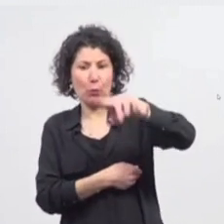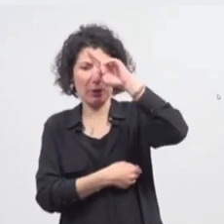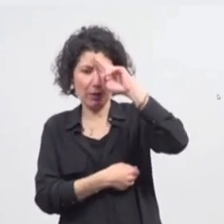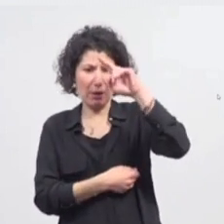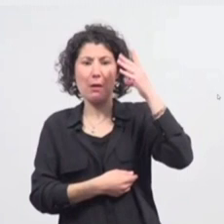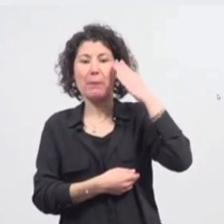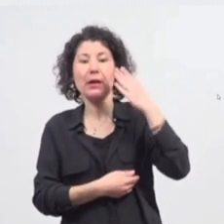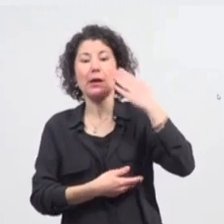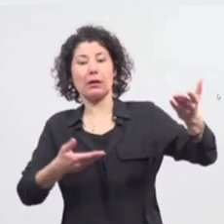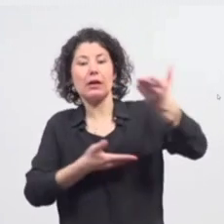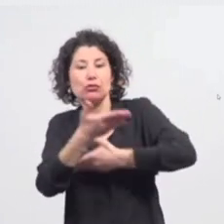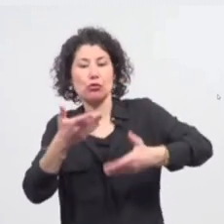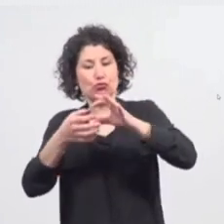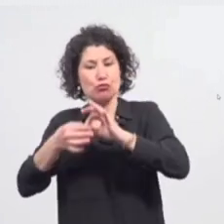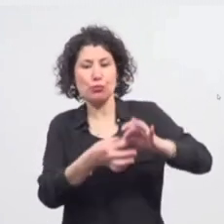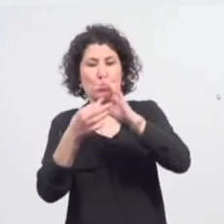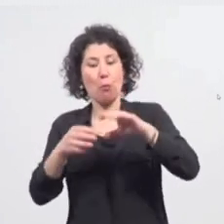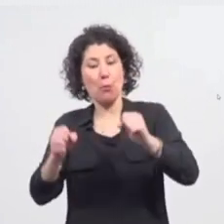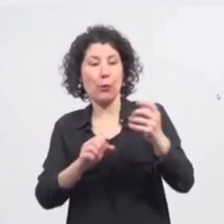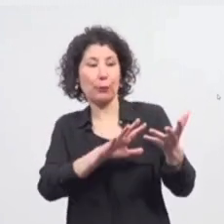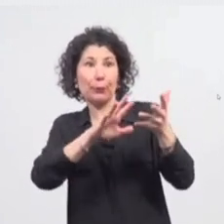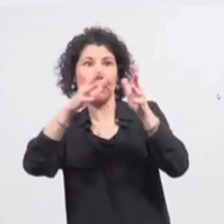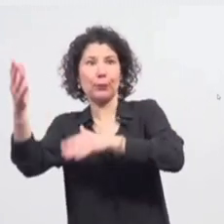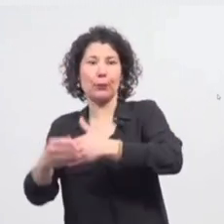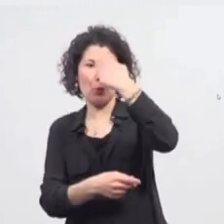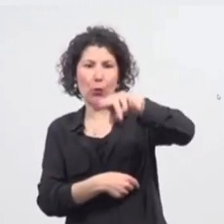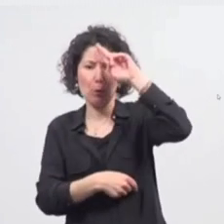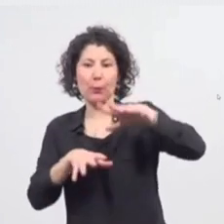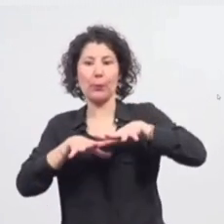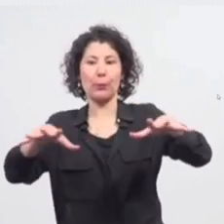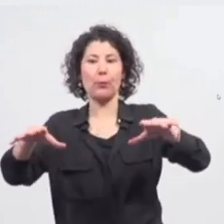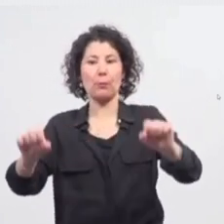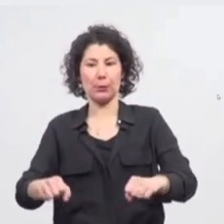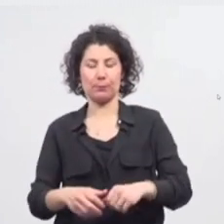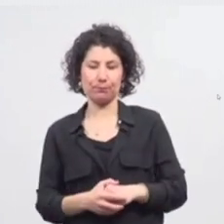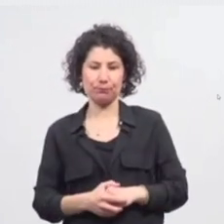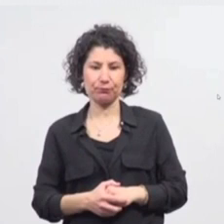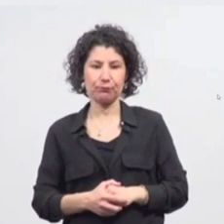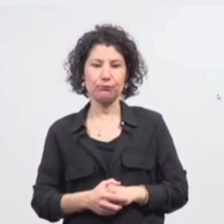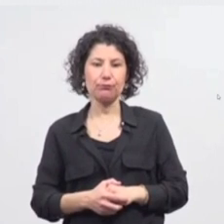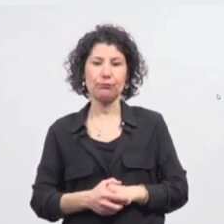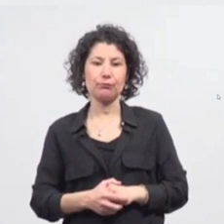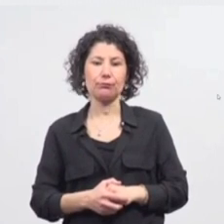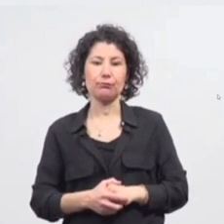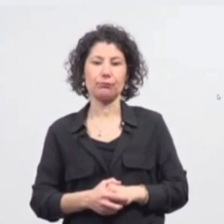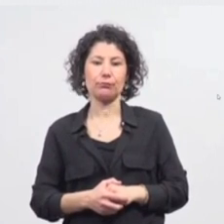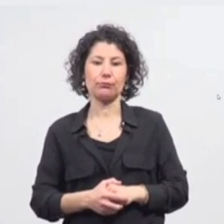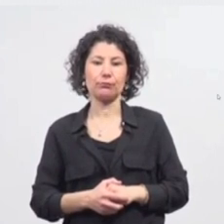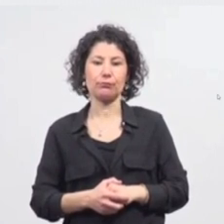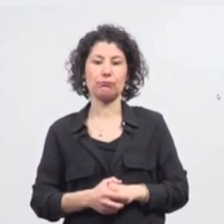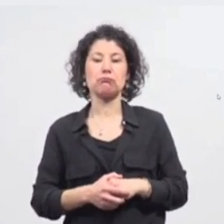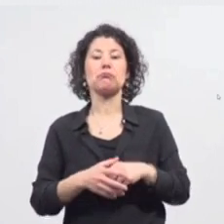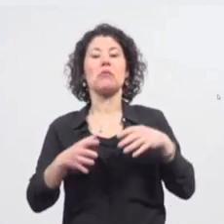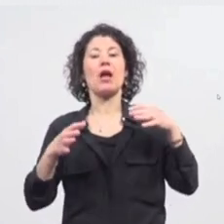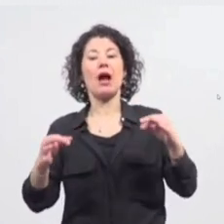l'échelle européenne. Au final, faciliter l'accès au patrimoine culturel, c'est aussi permettre aux